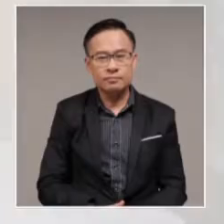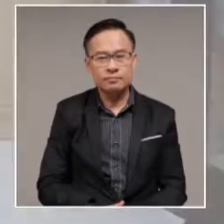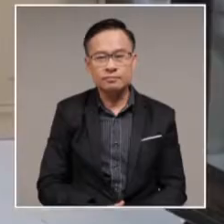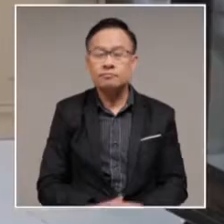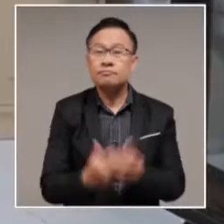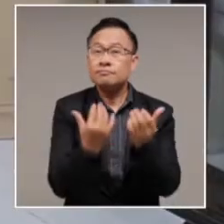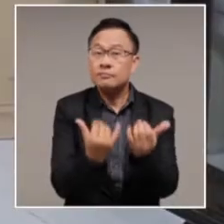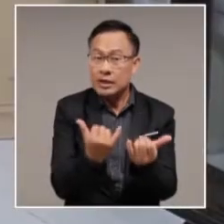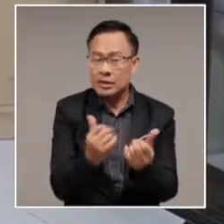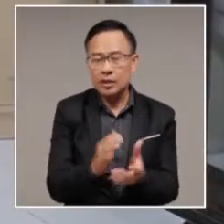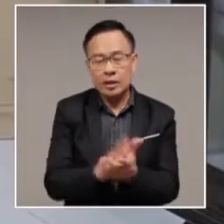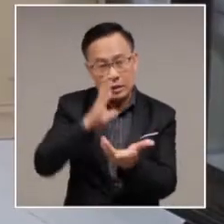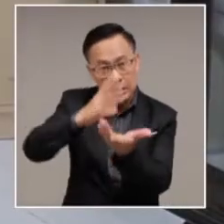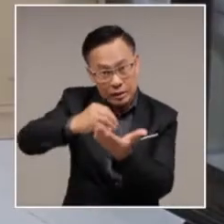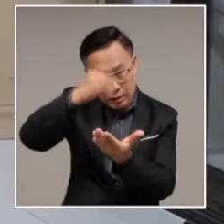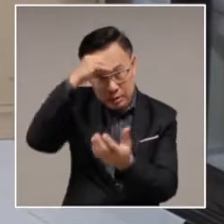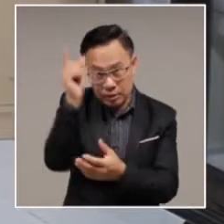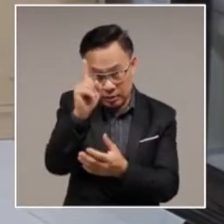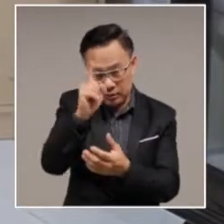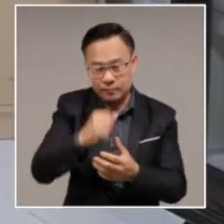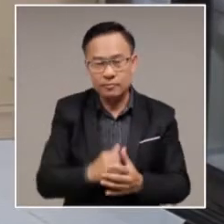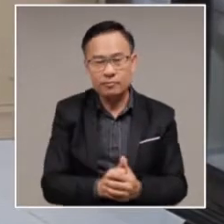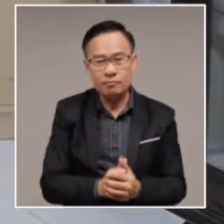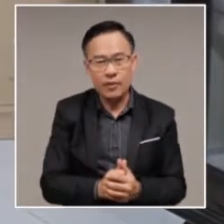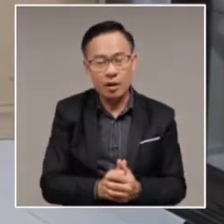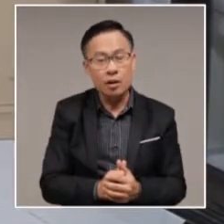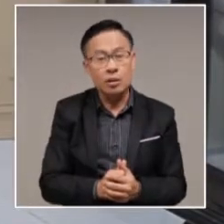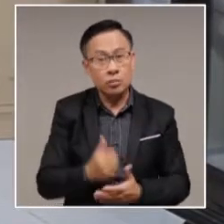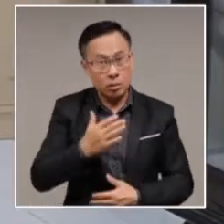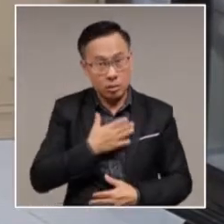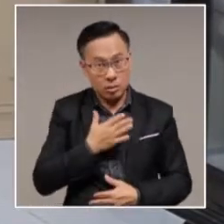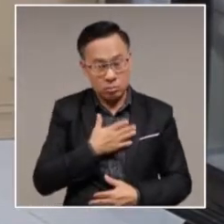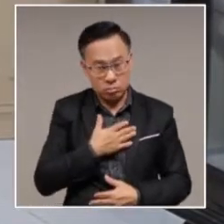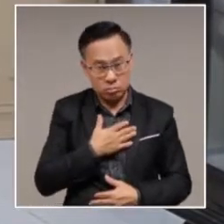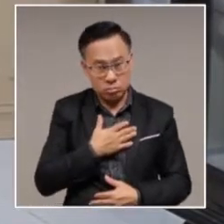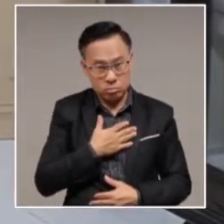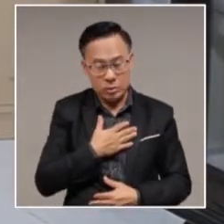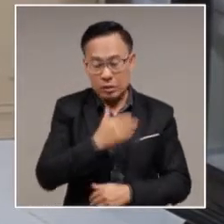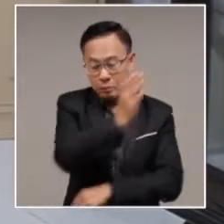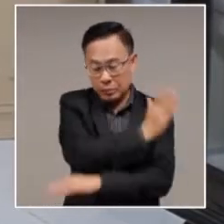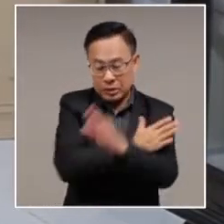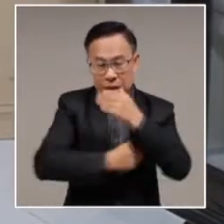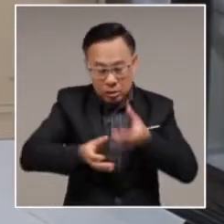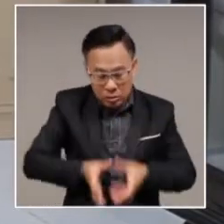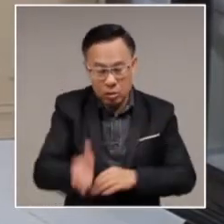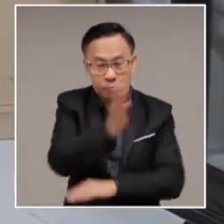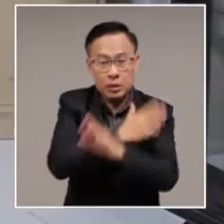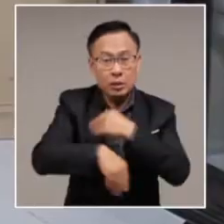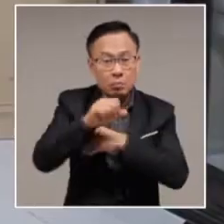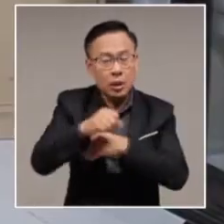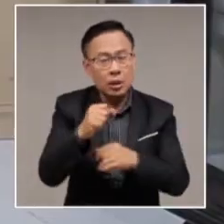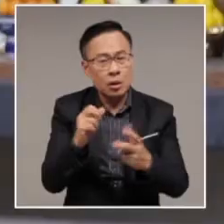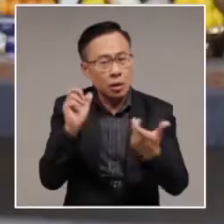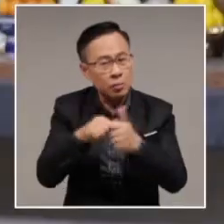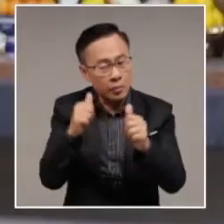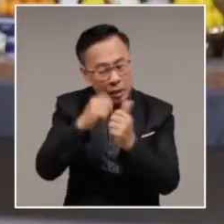ทีนี้ในเรื่องของการศึกษากันบ้างดีกว่านะคะเพราะว่าด้วยความที่เราเนี่ยพิการมาตั้งแต่กำเนิดอันนี้ทำให้